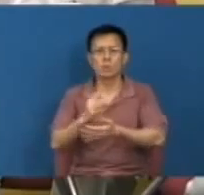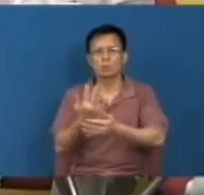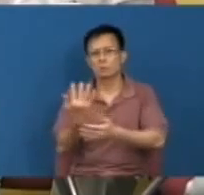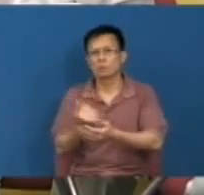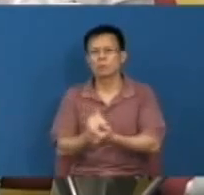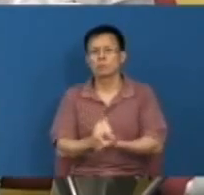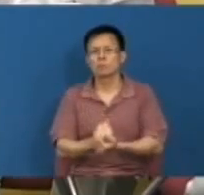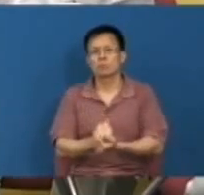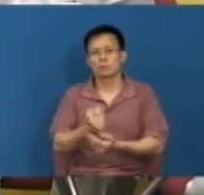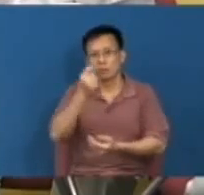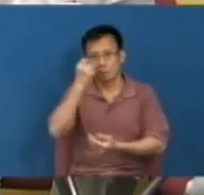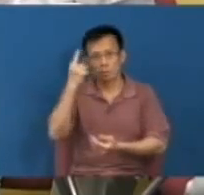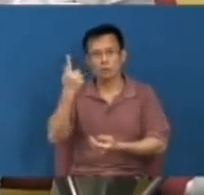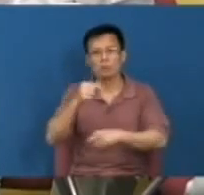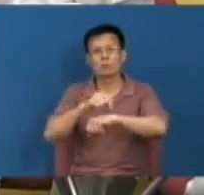時間啦。